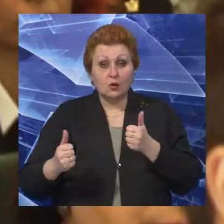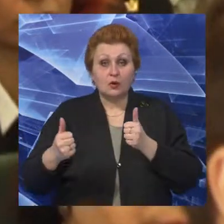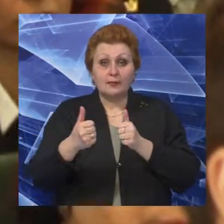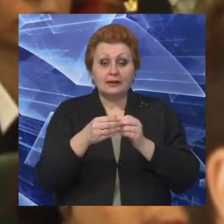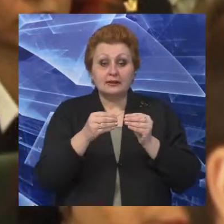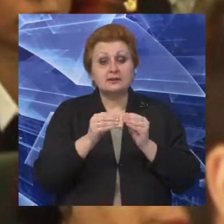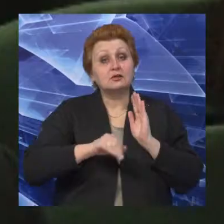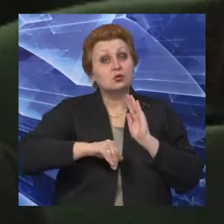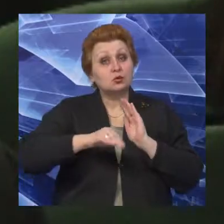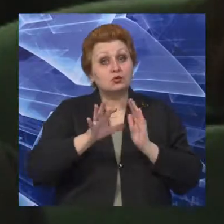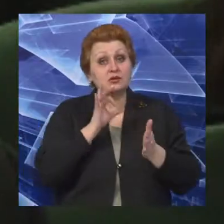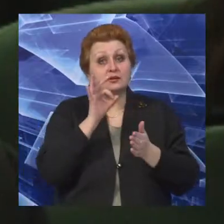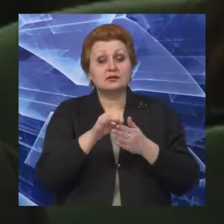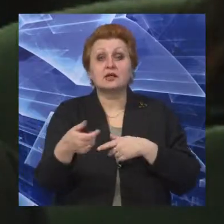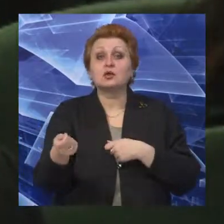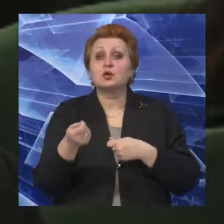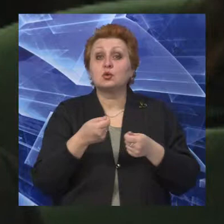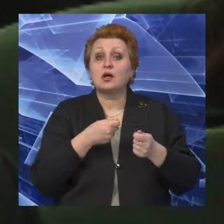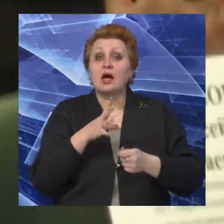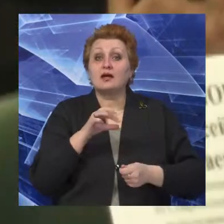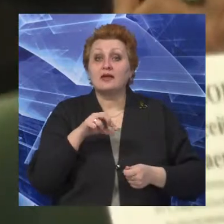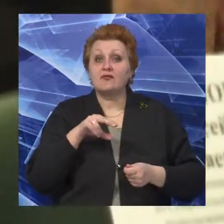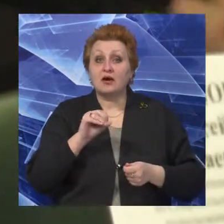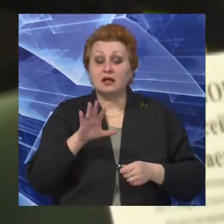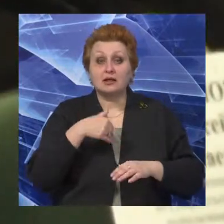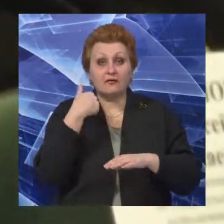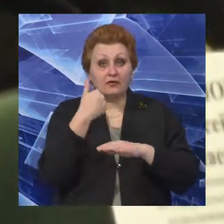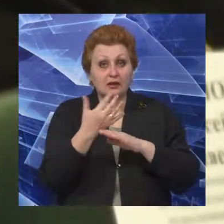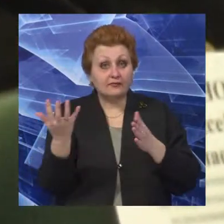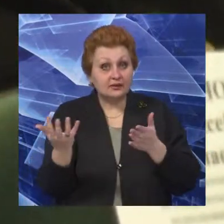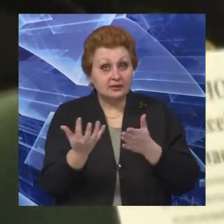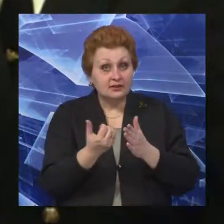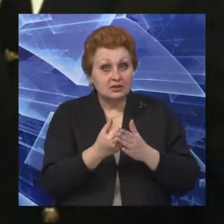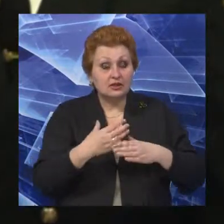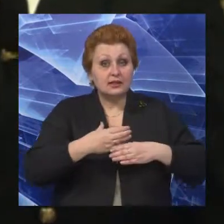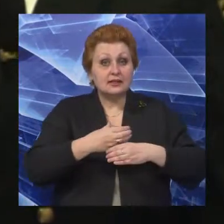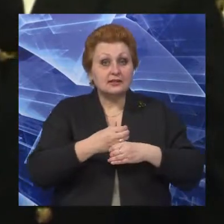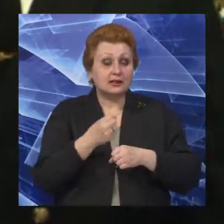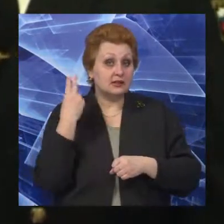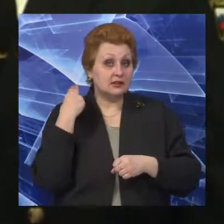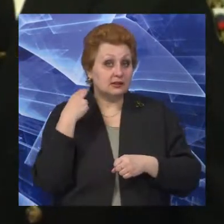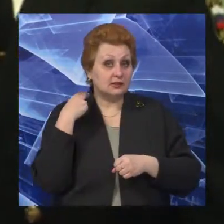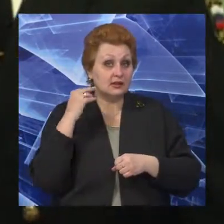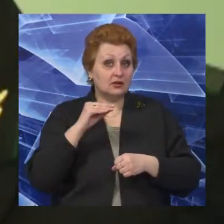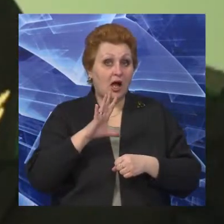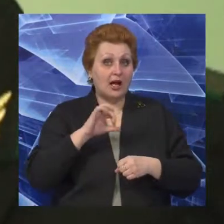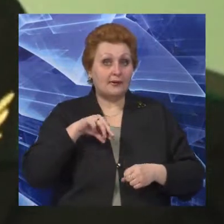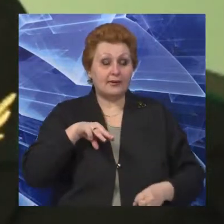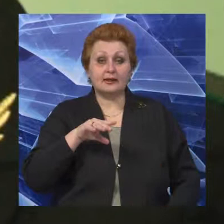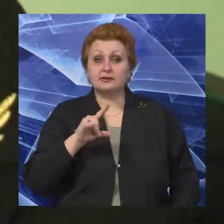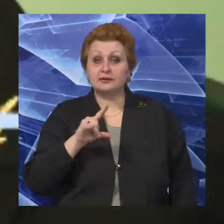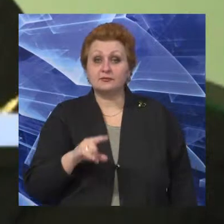в десятку лучших. Как отметил руководитель управления Николай Коновалов, одно из главных достижений – сокращение задолженности по алиментам.